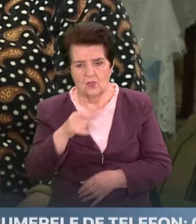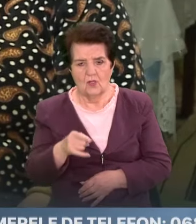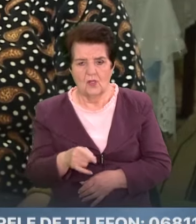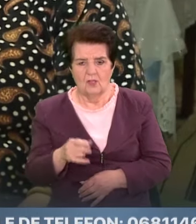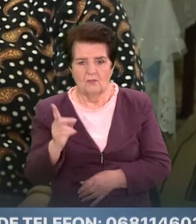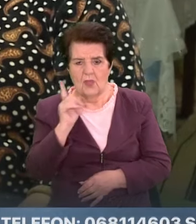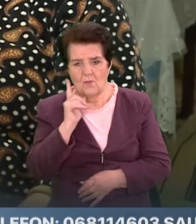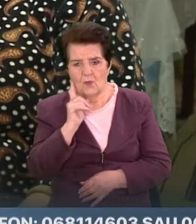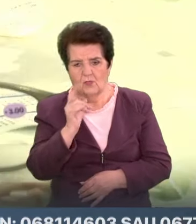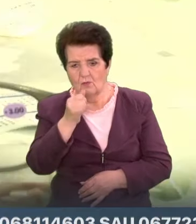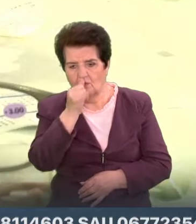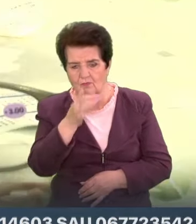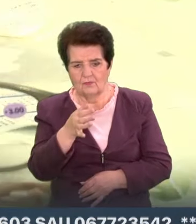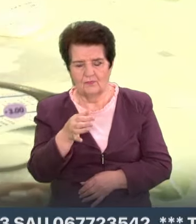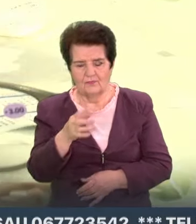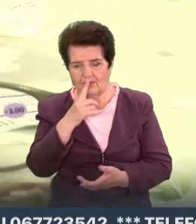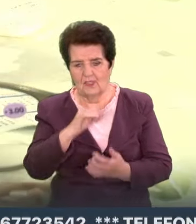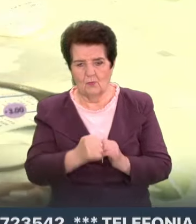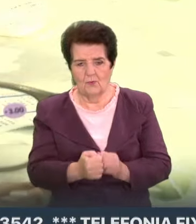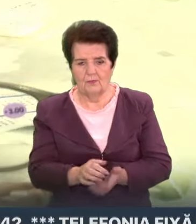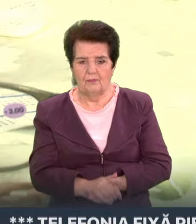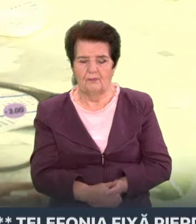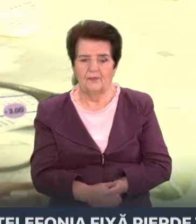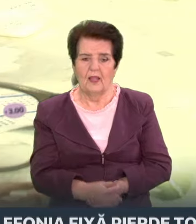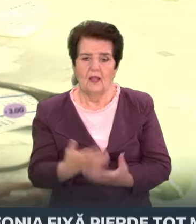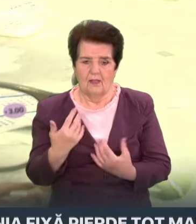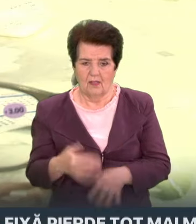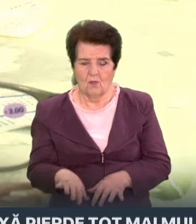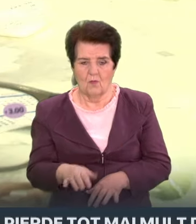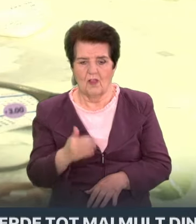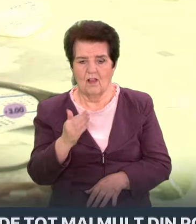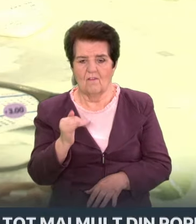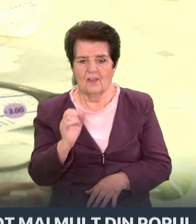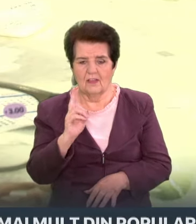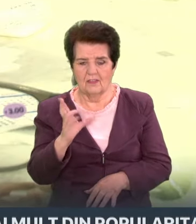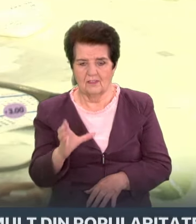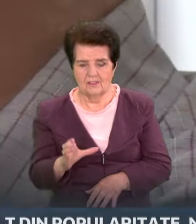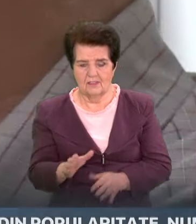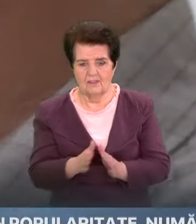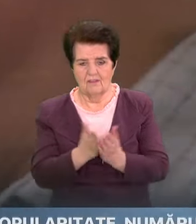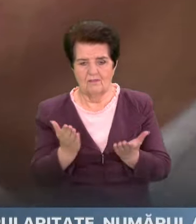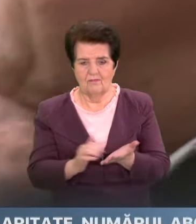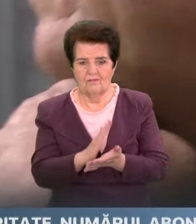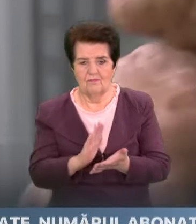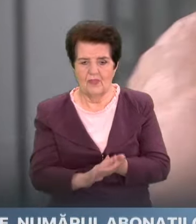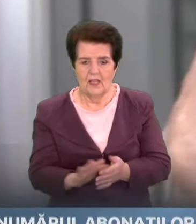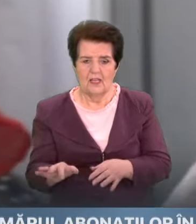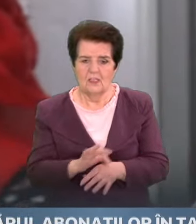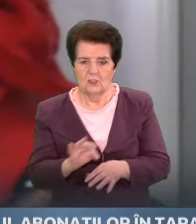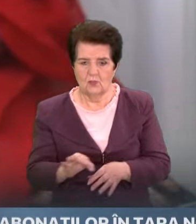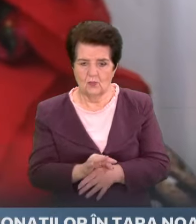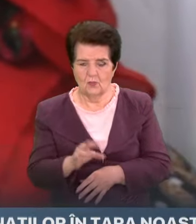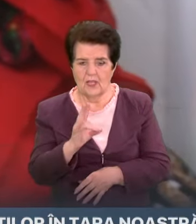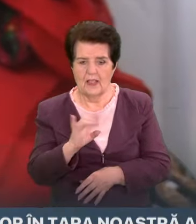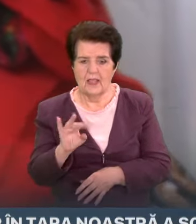mobil, la mulți nu știu, dar dacă fix, de-am știu că am cărțică, mă uit repede. Și soțul femeii,